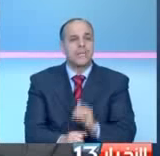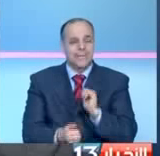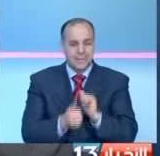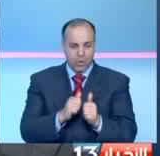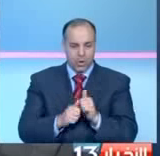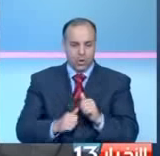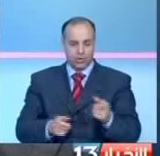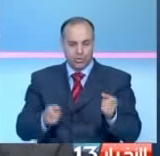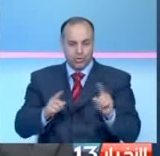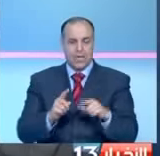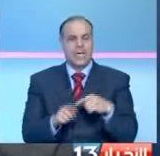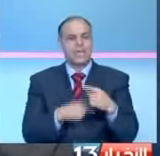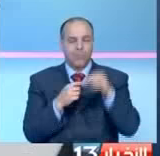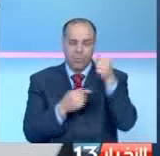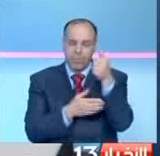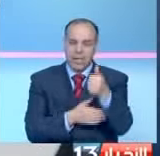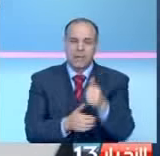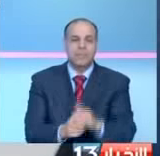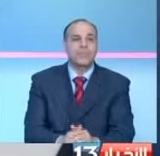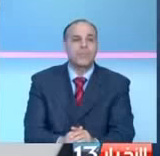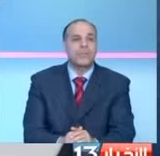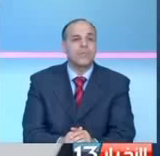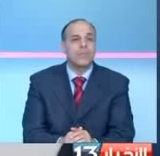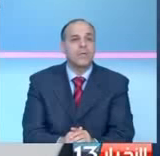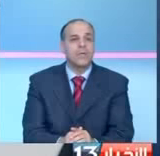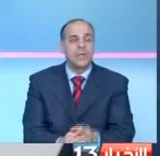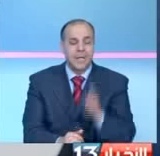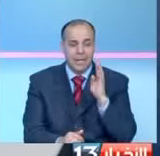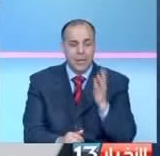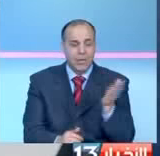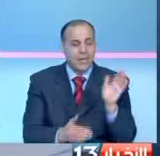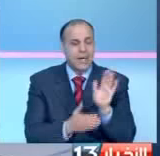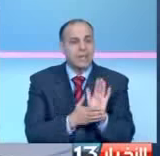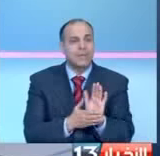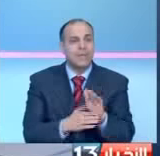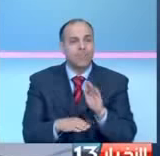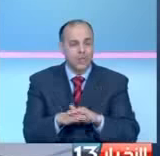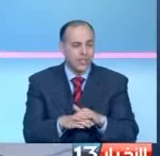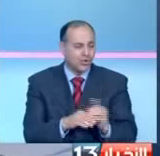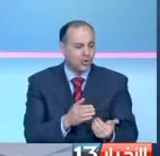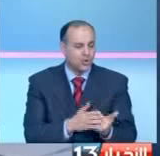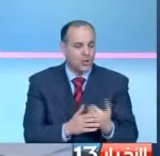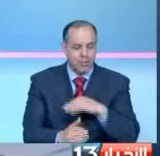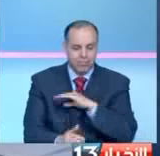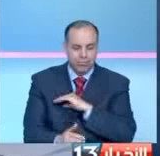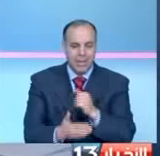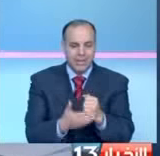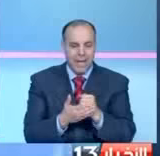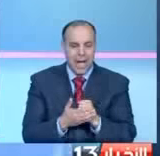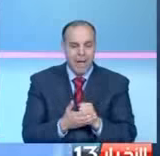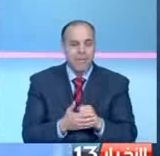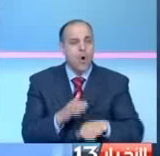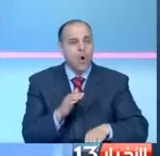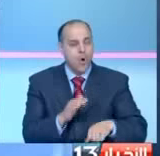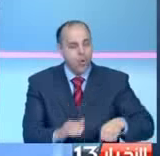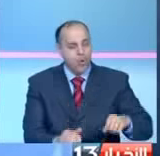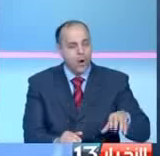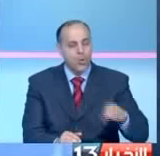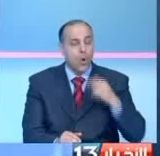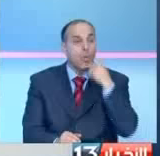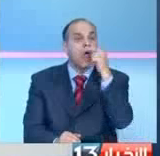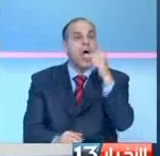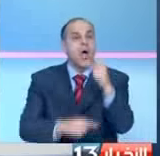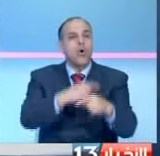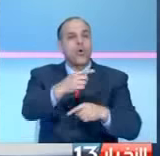رياضيا، وإن شاء الله ديما تونس بخير. وتم خلال الندوة تقديم المستشارين الذين تكفلوا بدعم جامعة الكرة الحديدية في